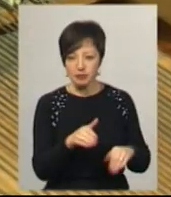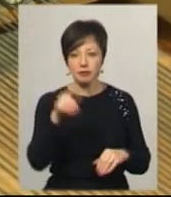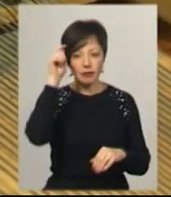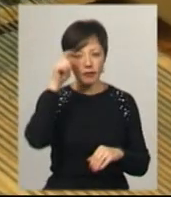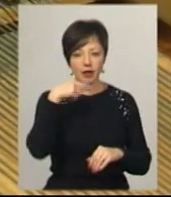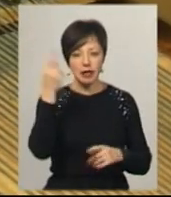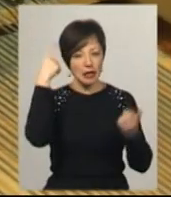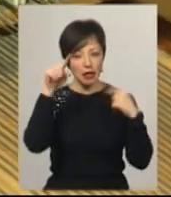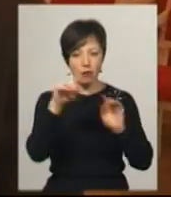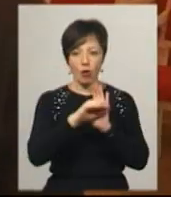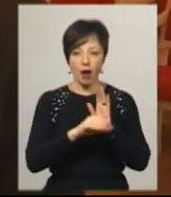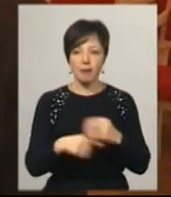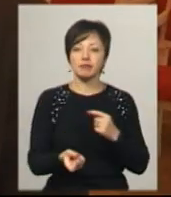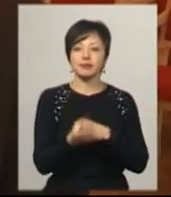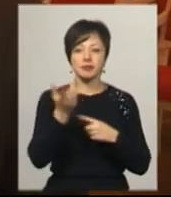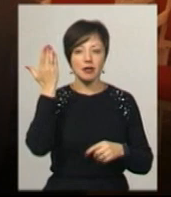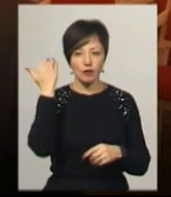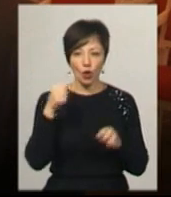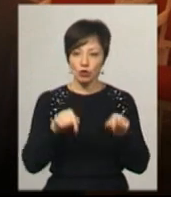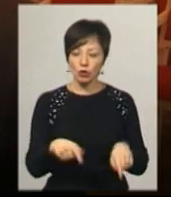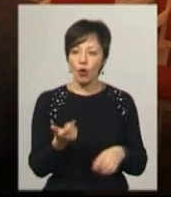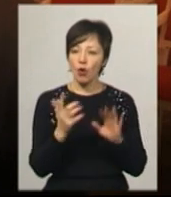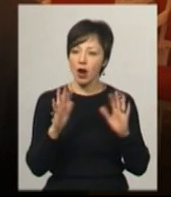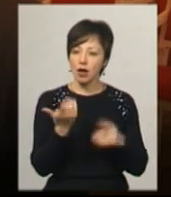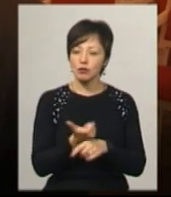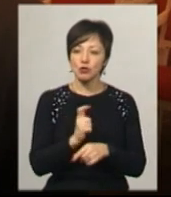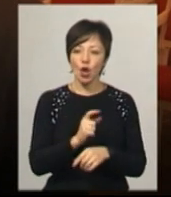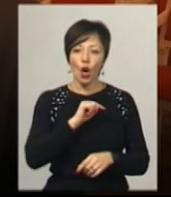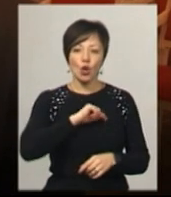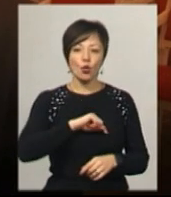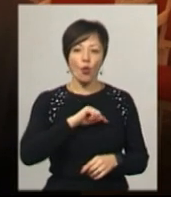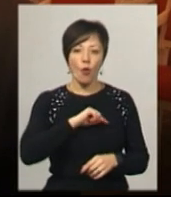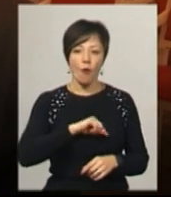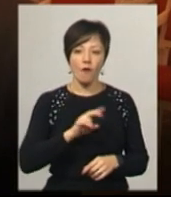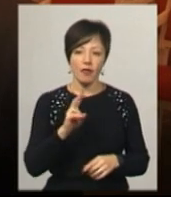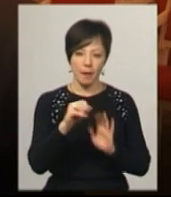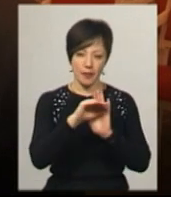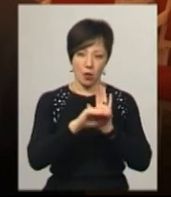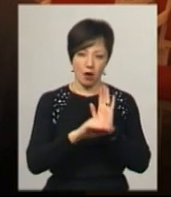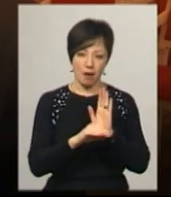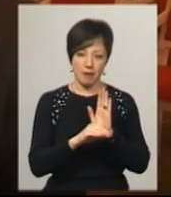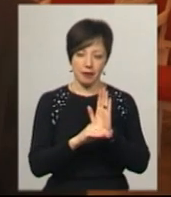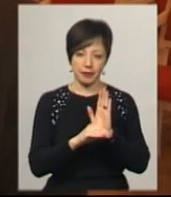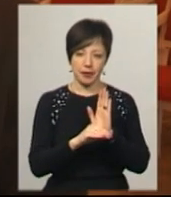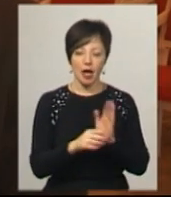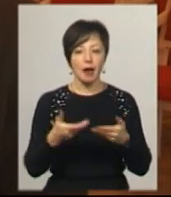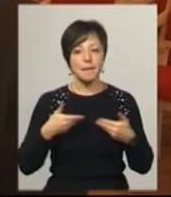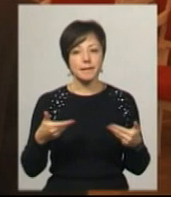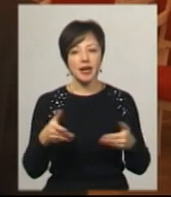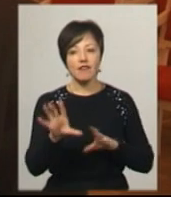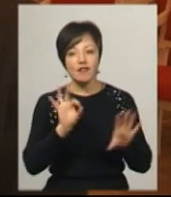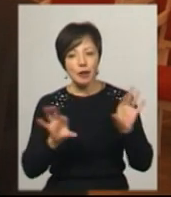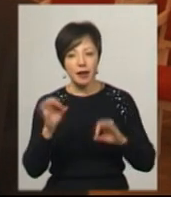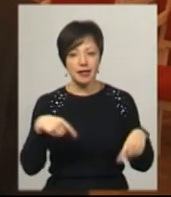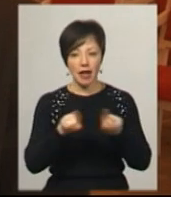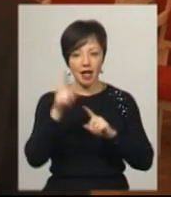програму народилась у нього давно. Цього разу більш така духовна програма. Ми вибрали такі твори